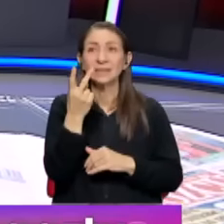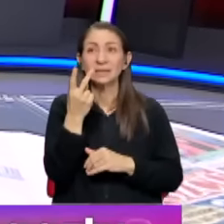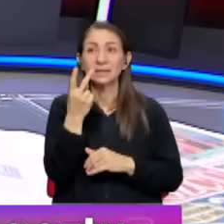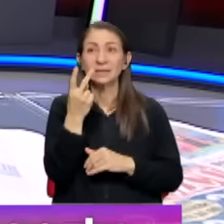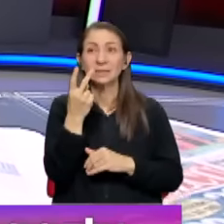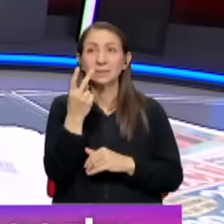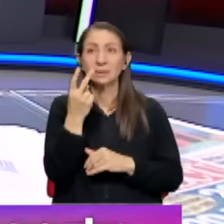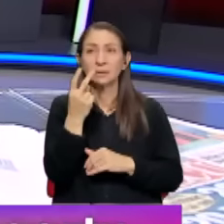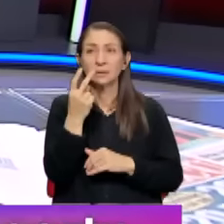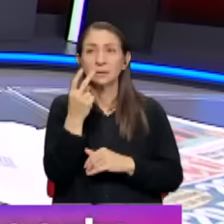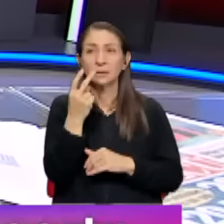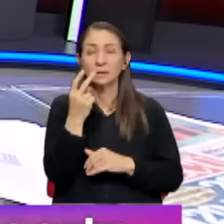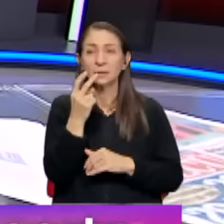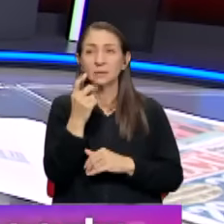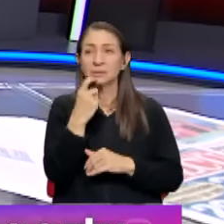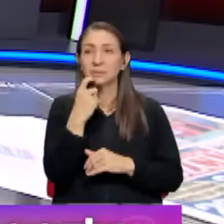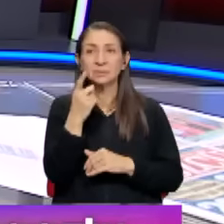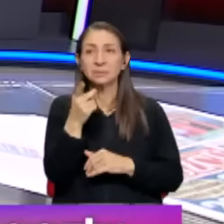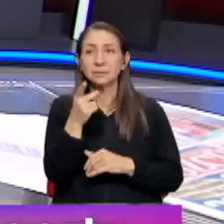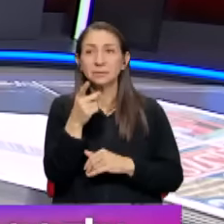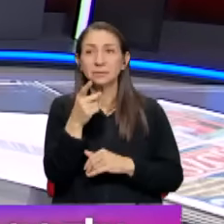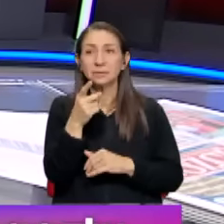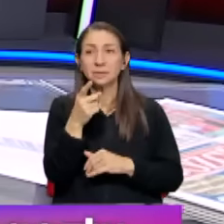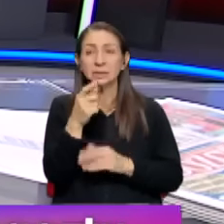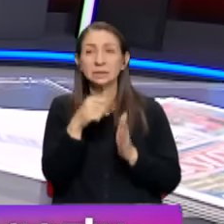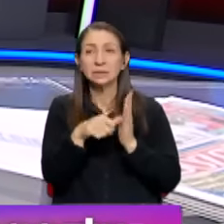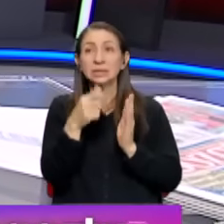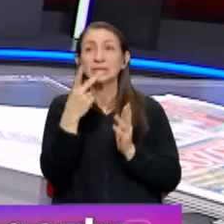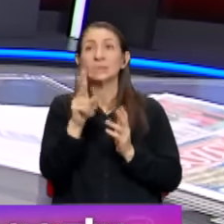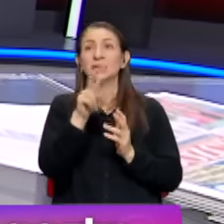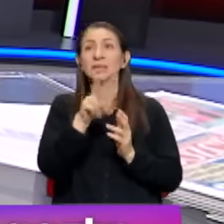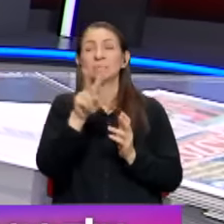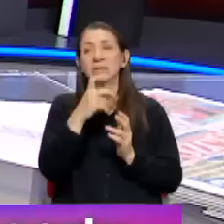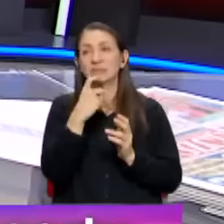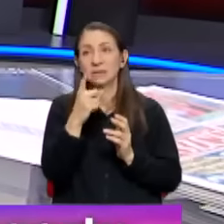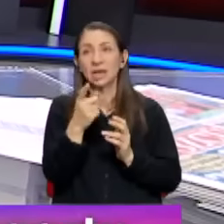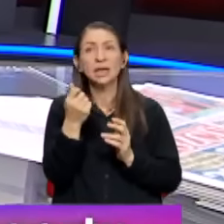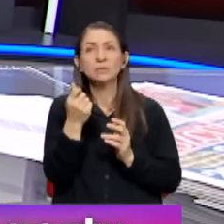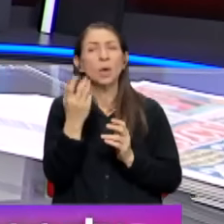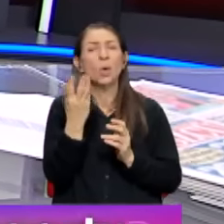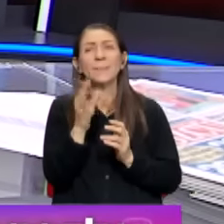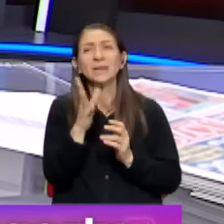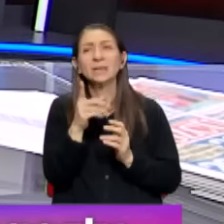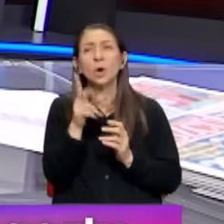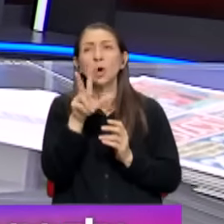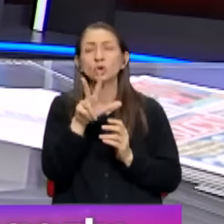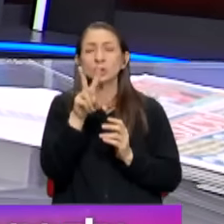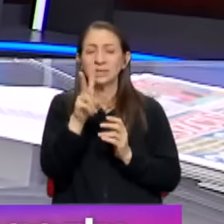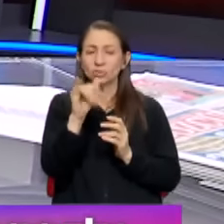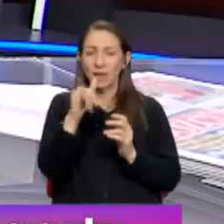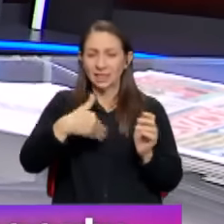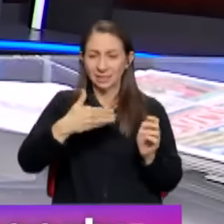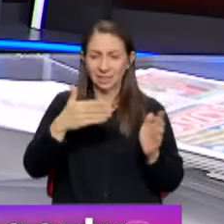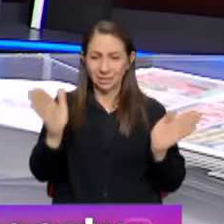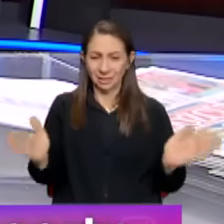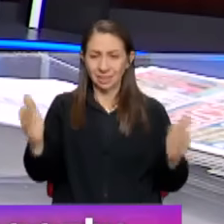2000 hangi yıl? Ona da bakayım. Tarihe. 2020 yılında ne kadar olabilir? 32'li bir tuvalet